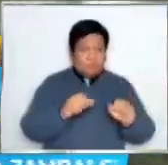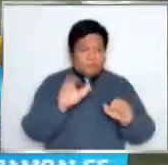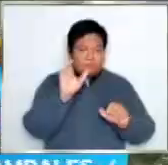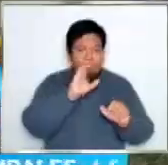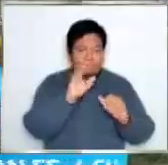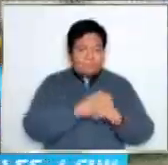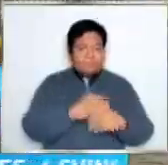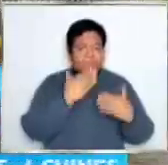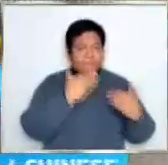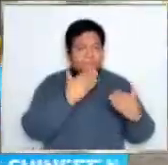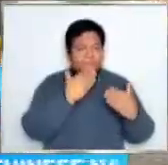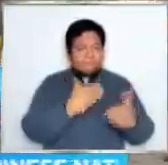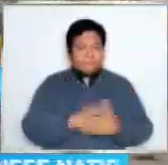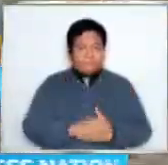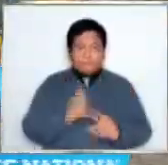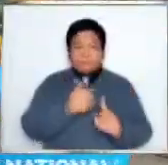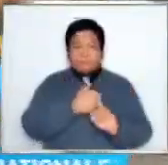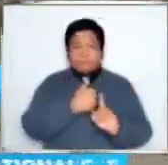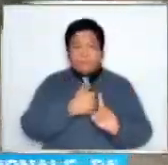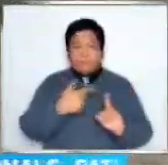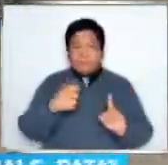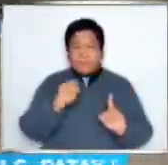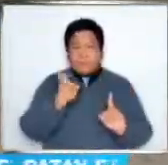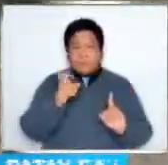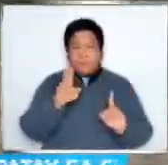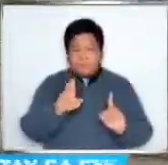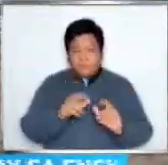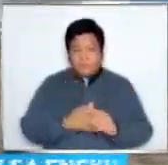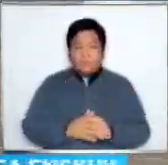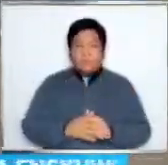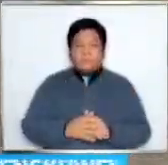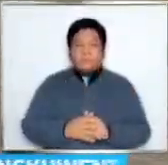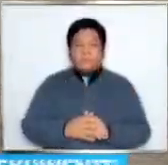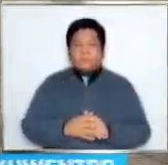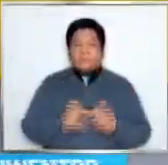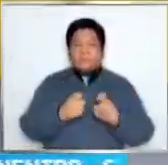Okay. Si GMA News Stringer Hiner Magbuhos Jr. mula sa Masbate.